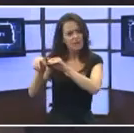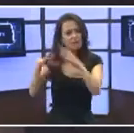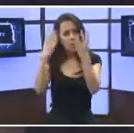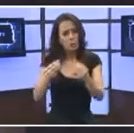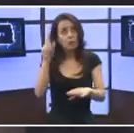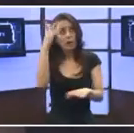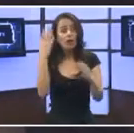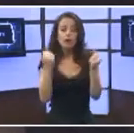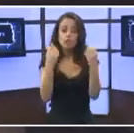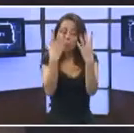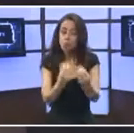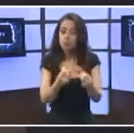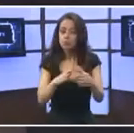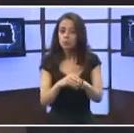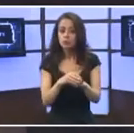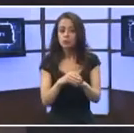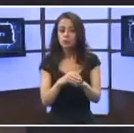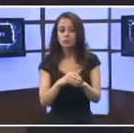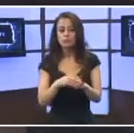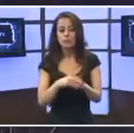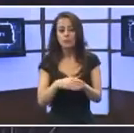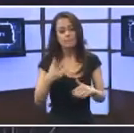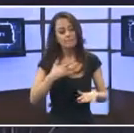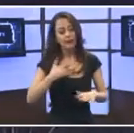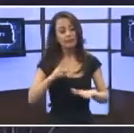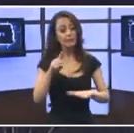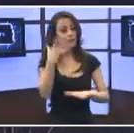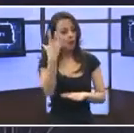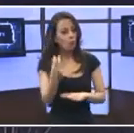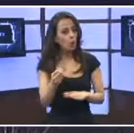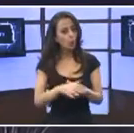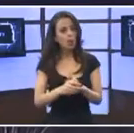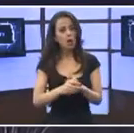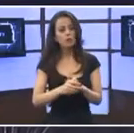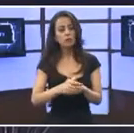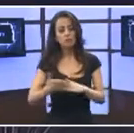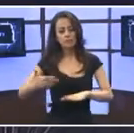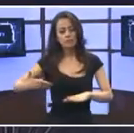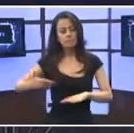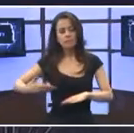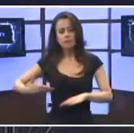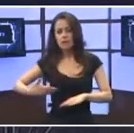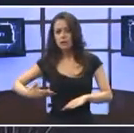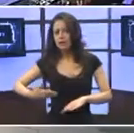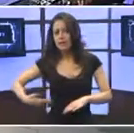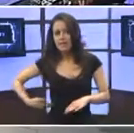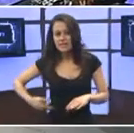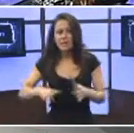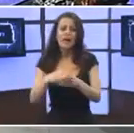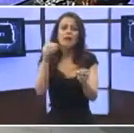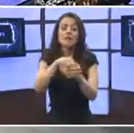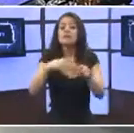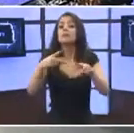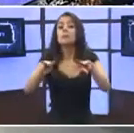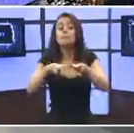Ben öncelikle ben anlatacağım arkadan başkanım size. Ben öncelikle çok büyük kıymetli abimiz hemşerim Mehmet Ali Yılmaz abimize çok